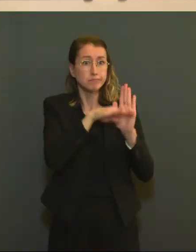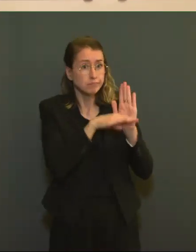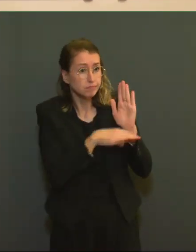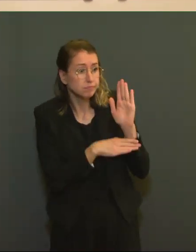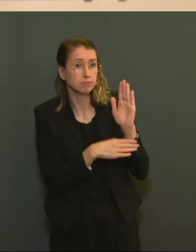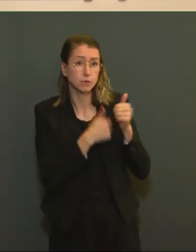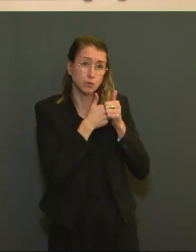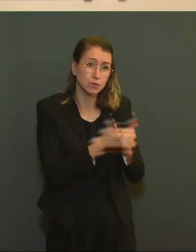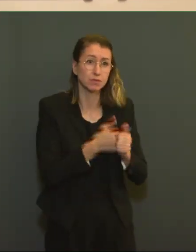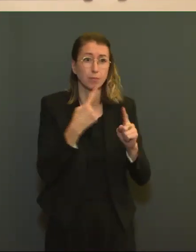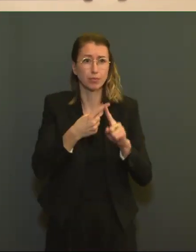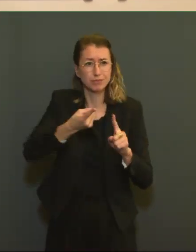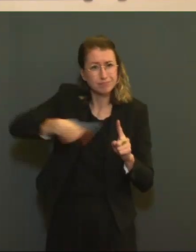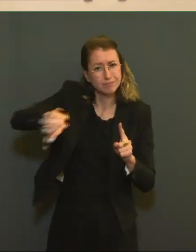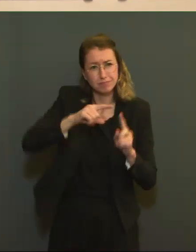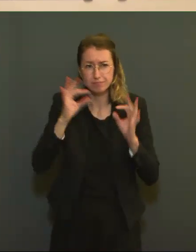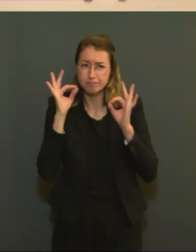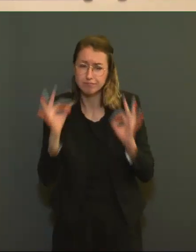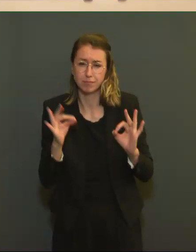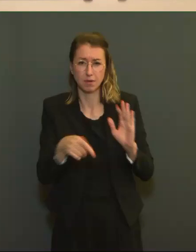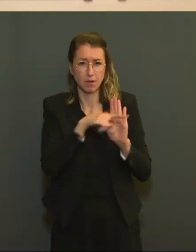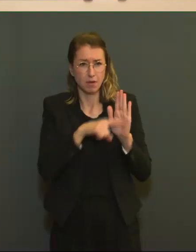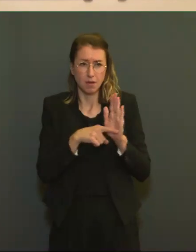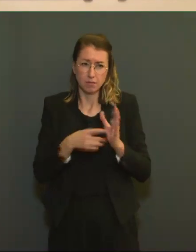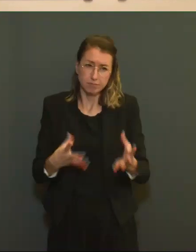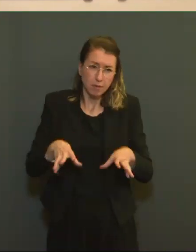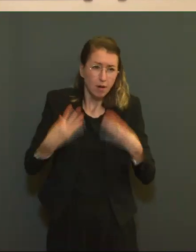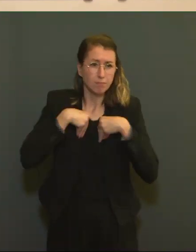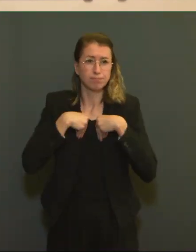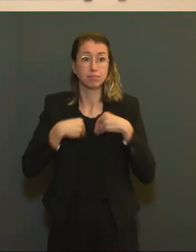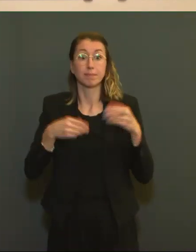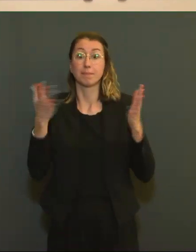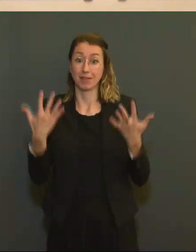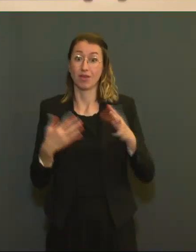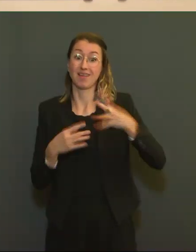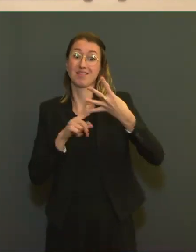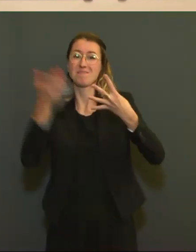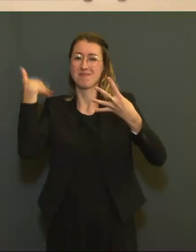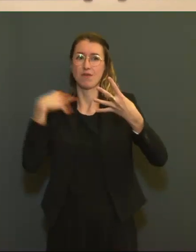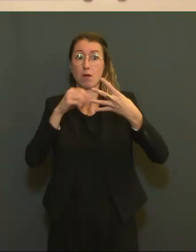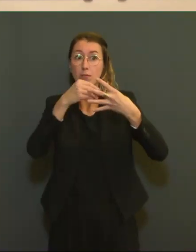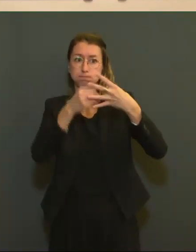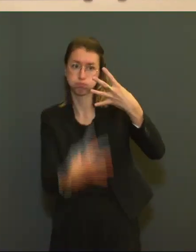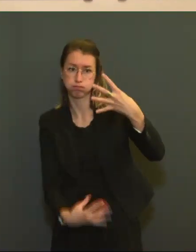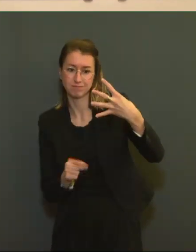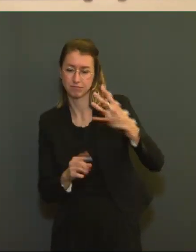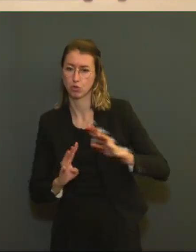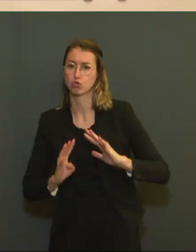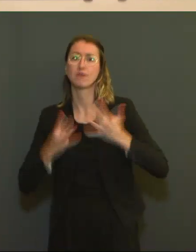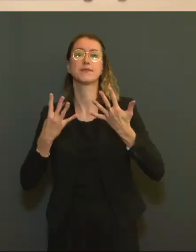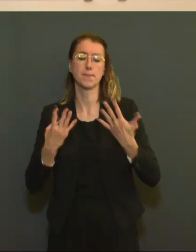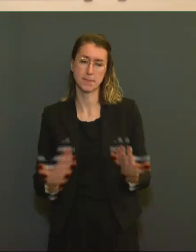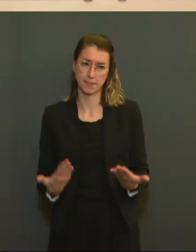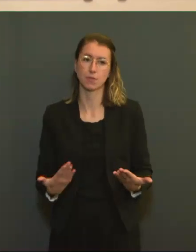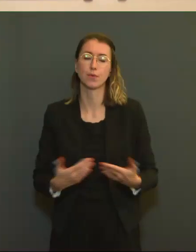nous sommes actuellement 9e au sein des pays de l'Union européenne. Il faut aussi dire que la